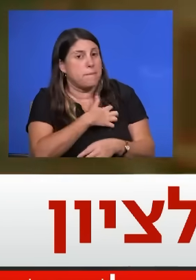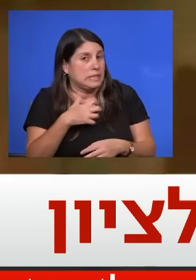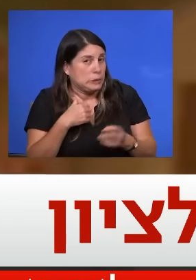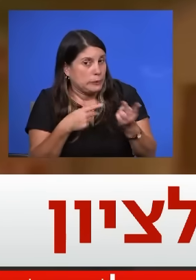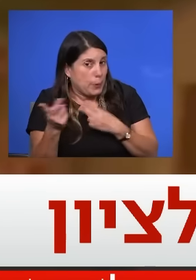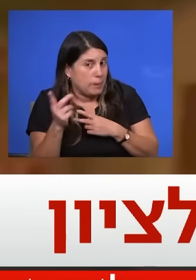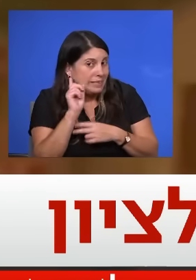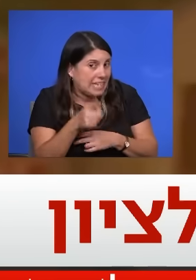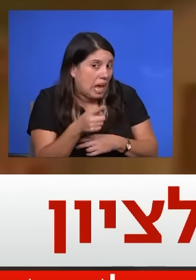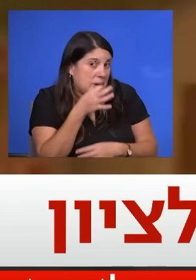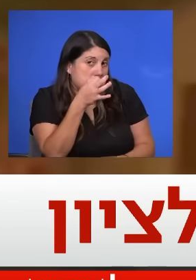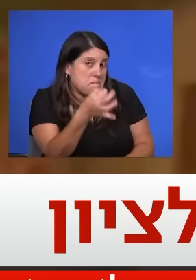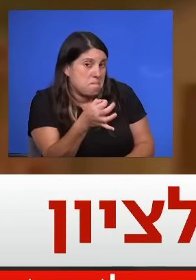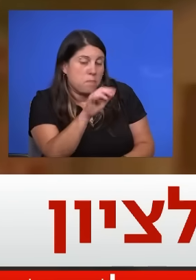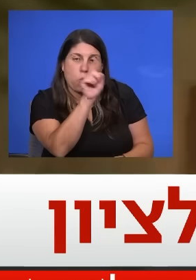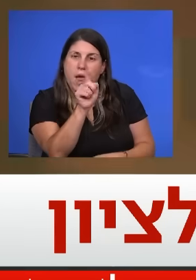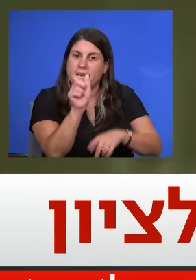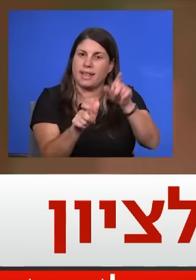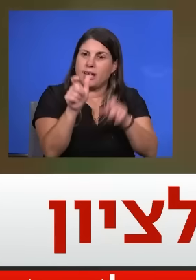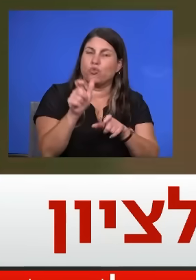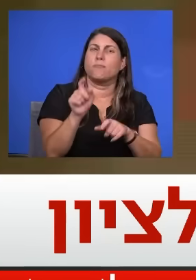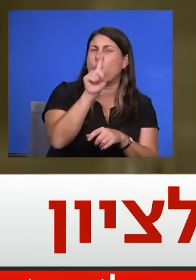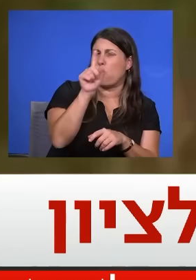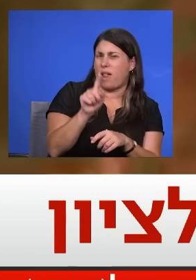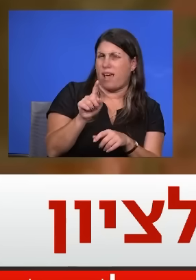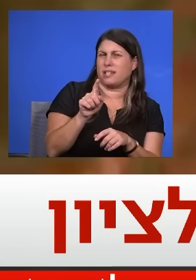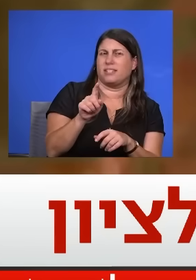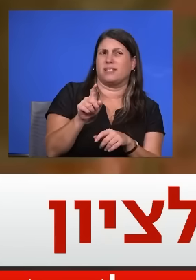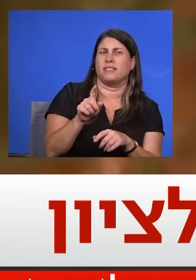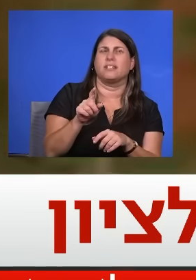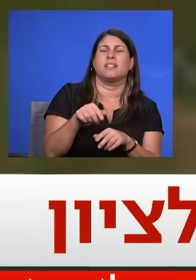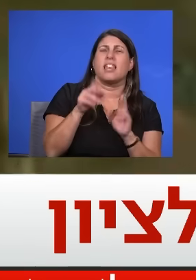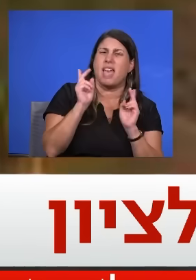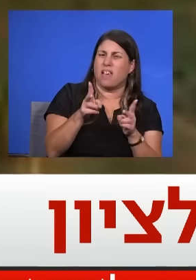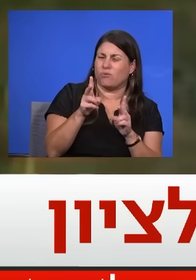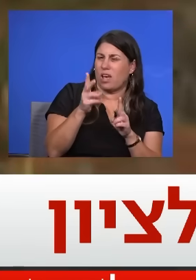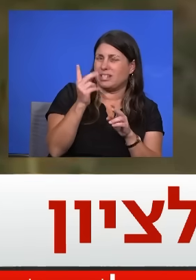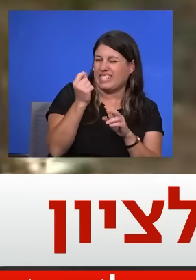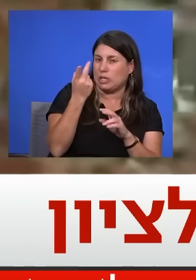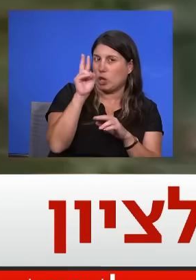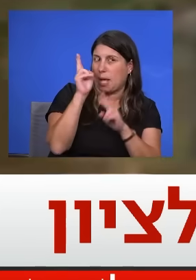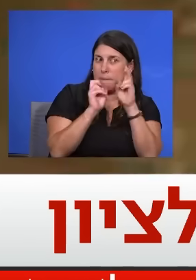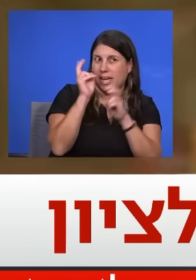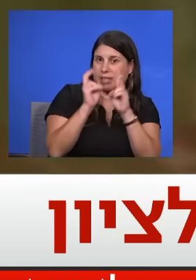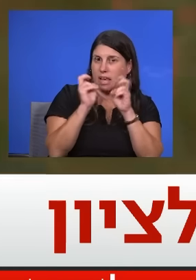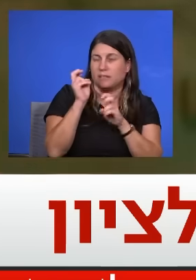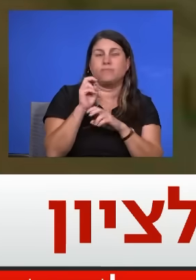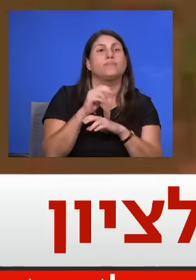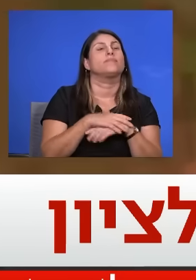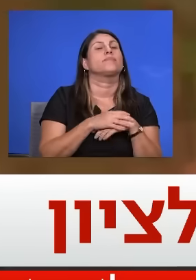אולי אנשים ש... אולי אפי יוכל לתת לנו קצת יותר מידע. כן, בטוח...